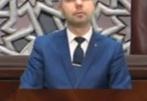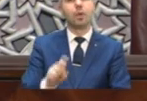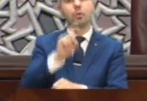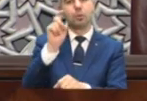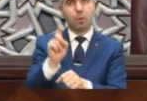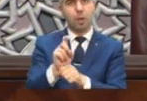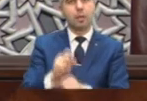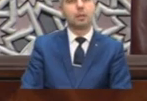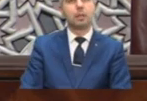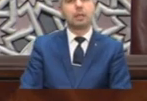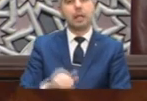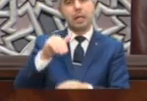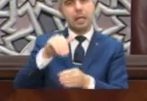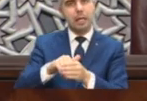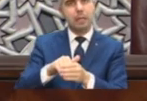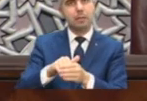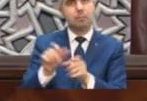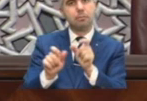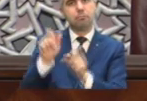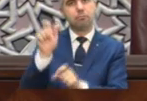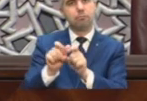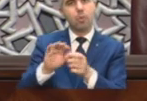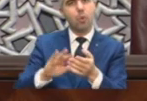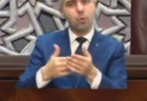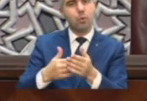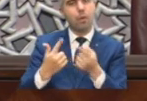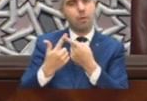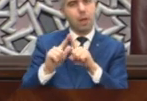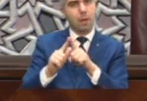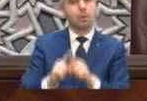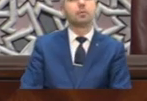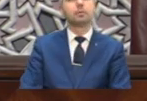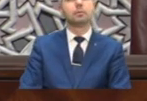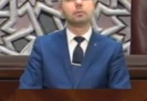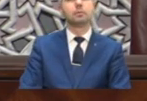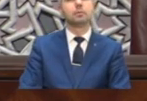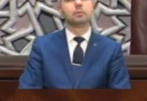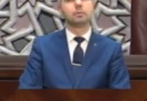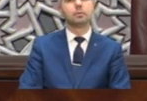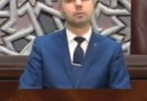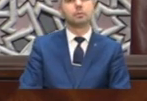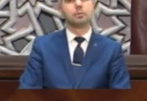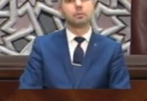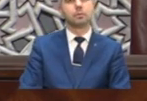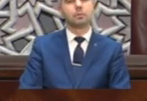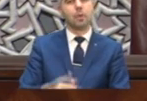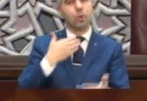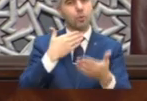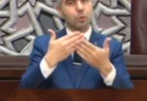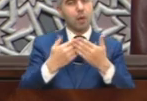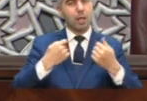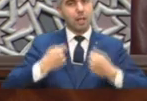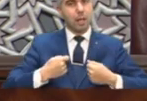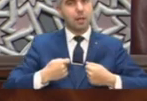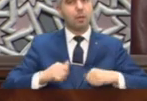عن فرق المعارضة والمجموعة النيابية، فليتفضل أحد سيد النواب تفضل. شكرا سيدة الرئيسة. السيد